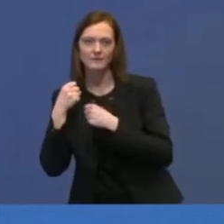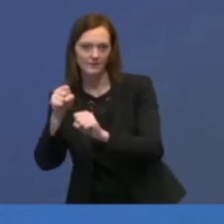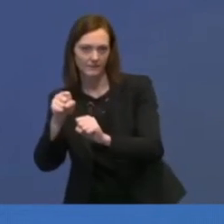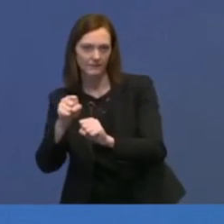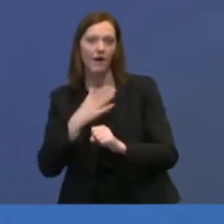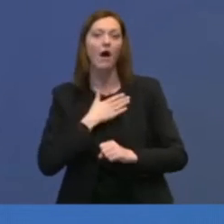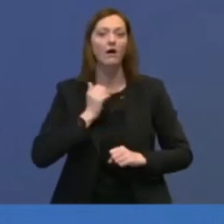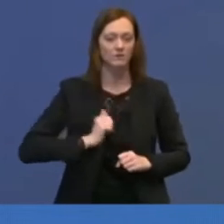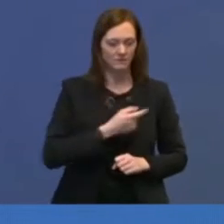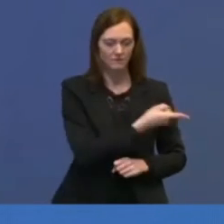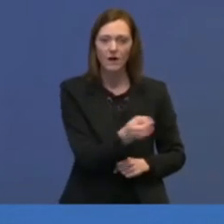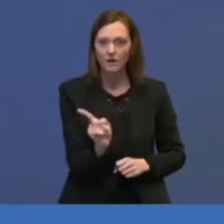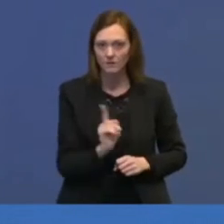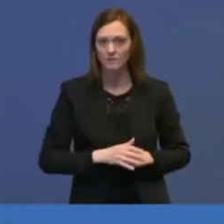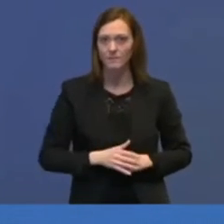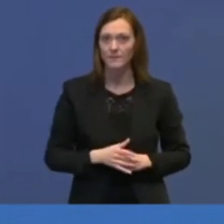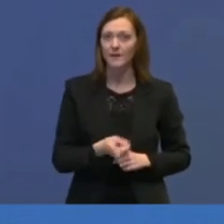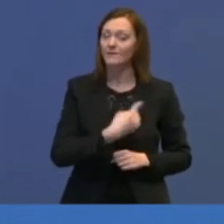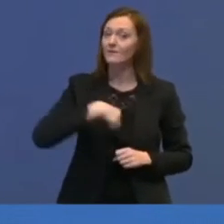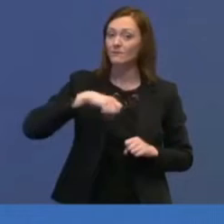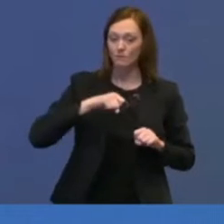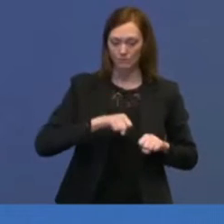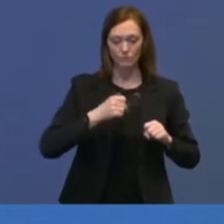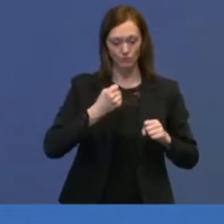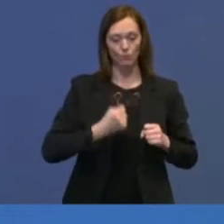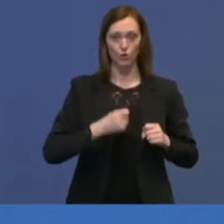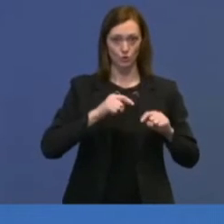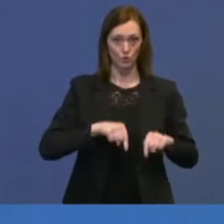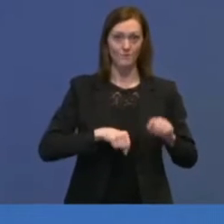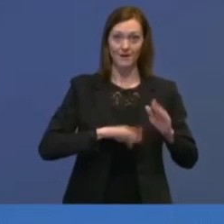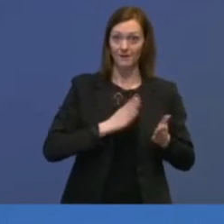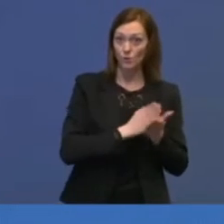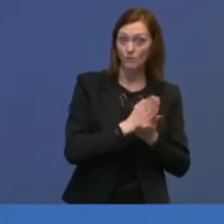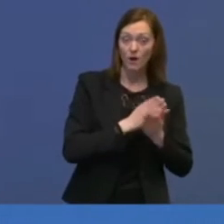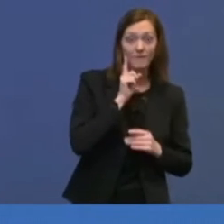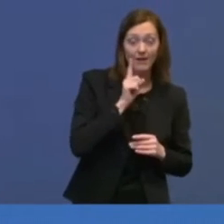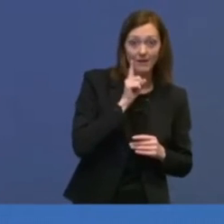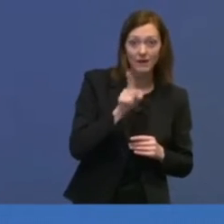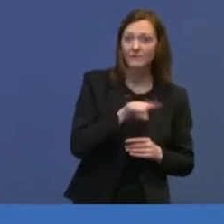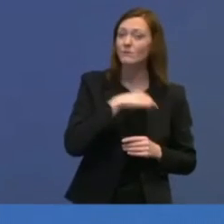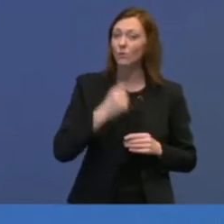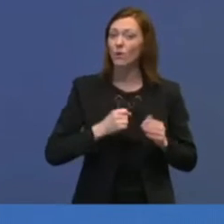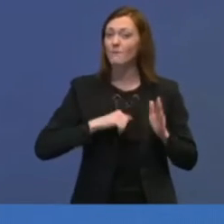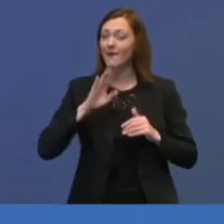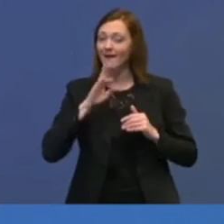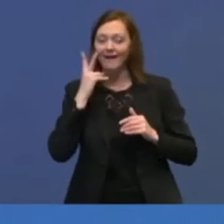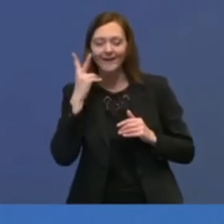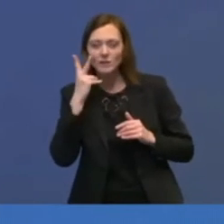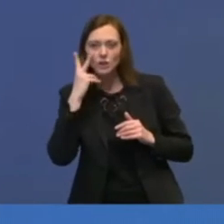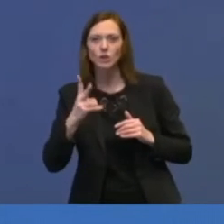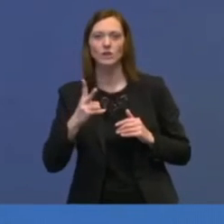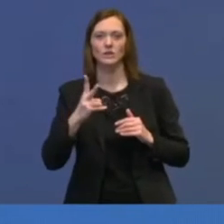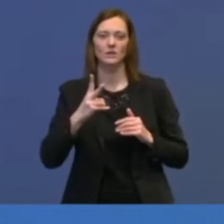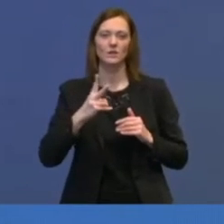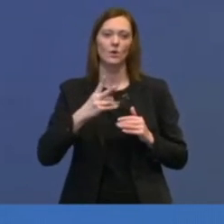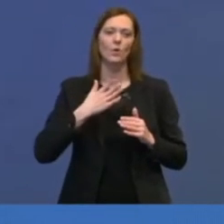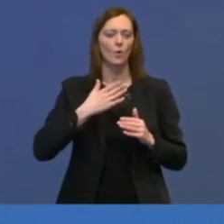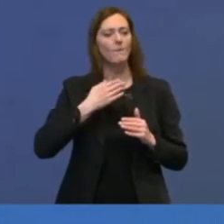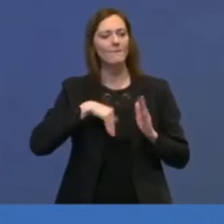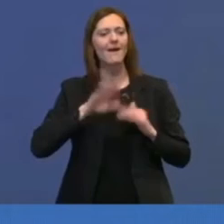Marka lagu laabto maalmo aadi kudow wain qofkas ta samayyo tixikilin oo meswiladiska saaro xaqka meynta udurka.